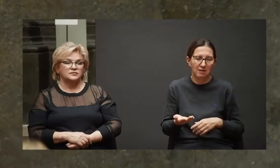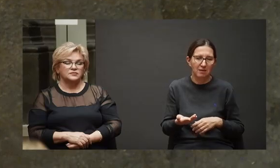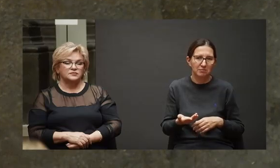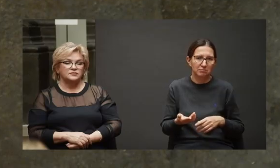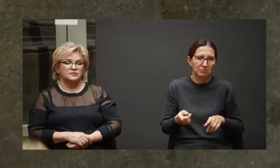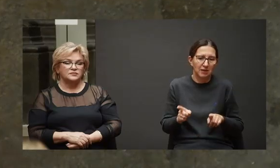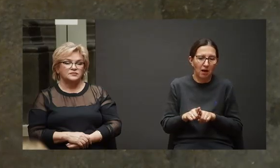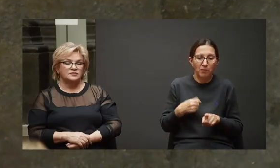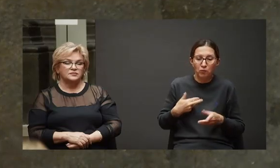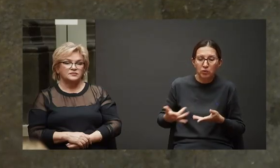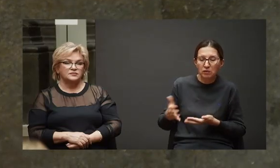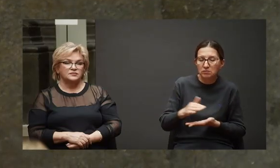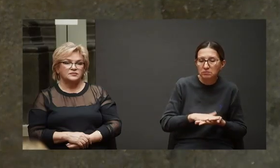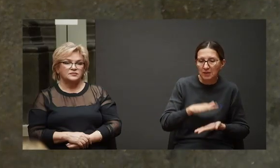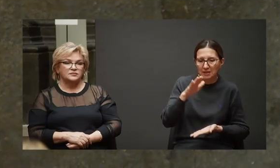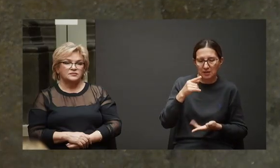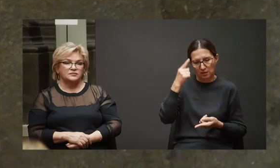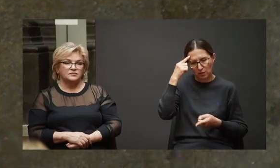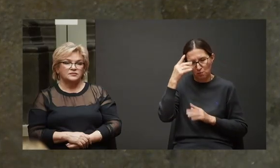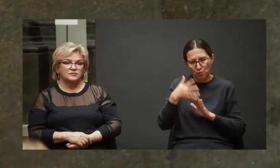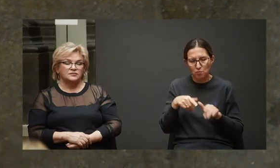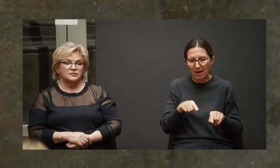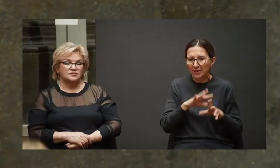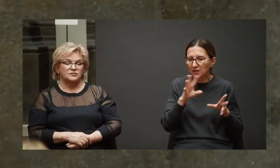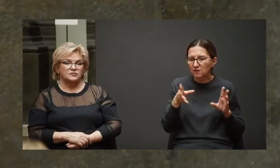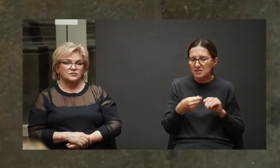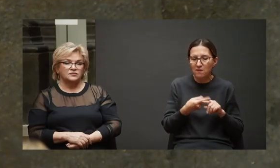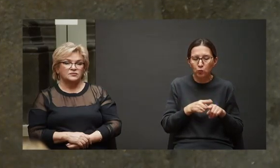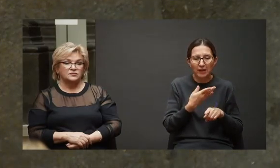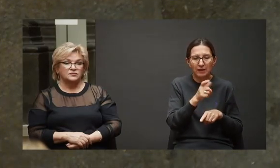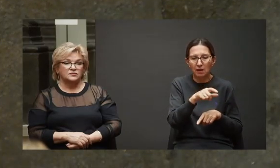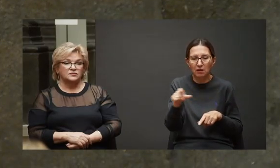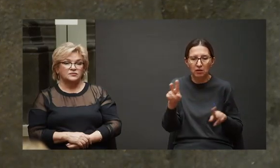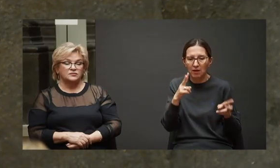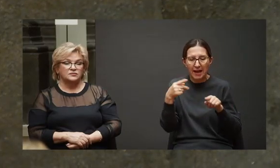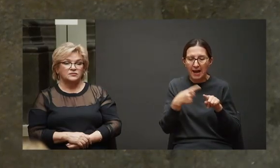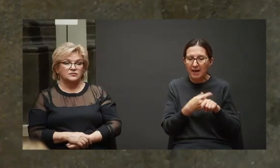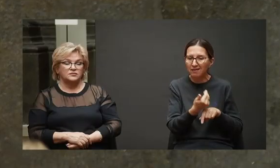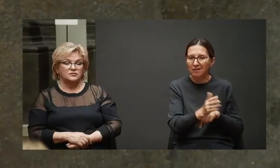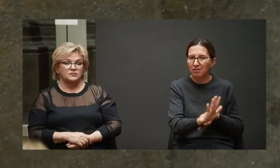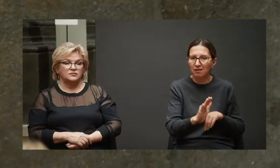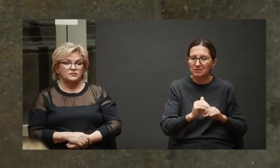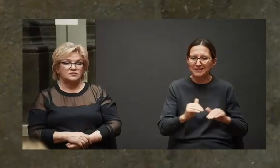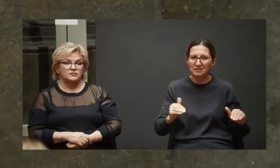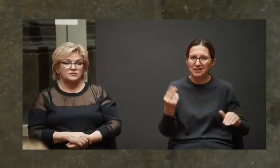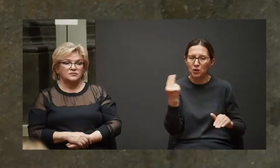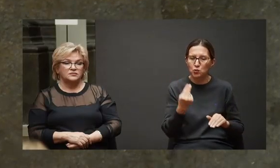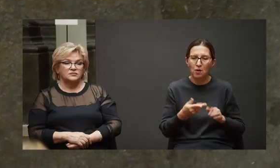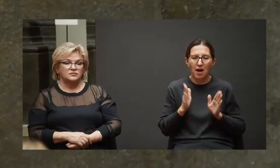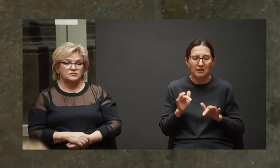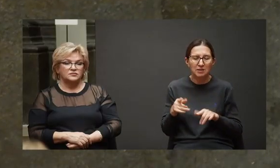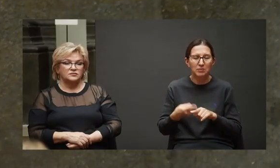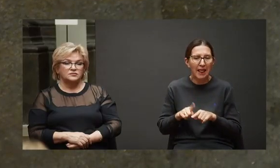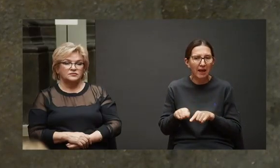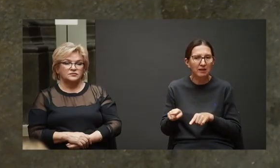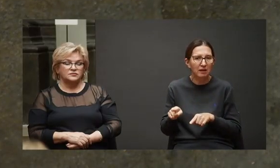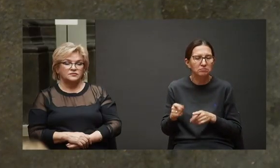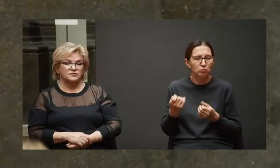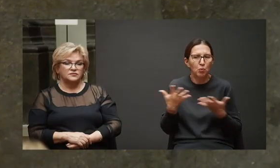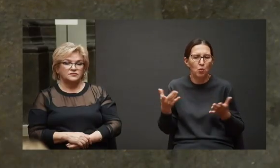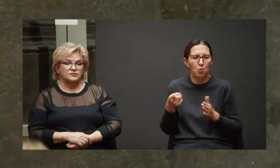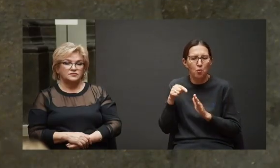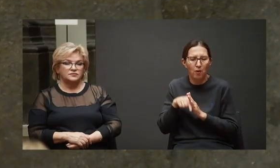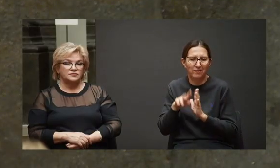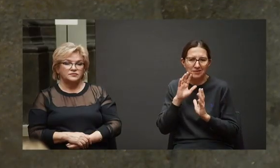Вот он собрал эти улики, он вдруг понимает, что эти пляшущие человечки – это не детский рисунок, да, а на самом деле нечто более серьезное. Я не